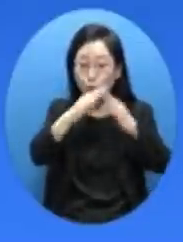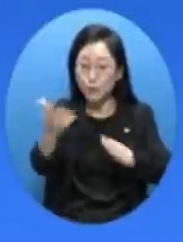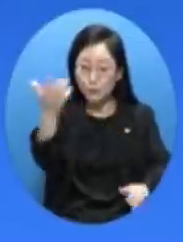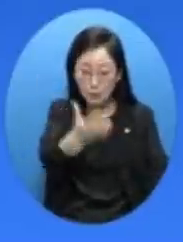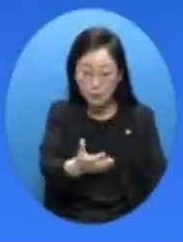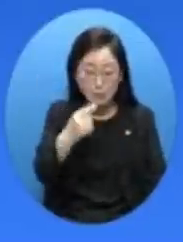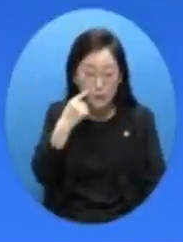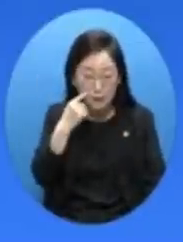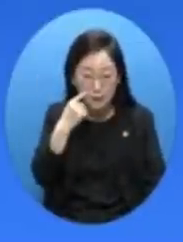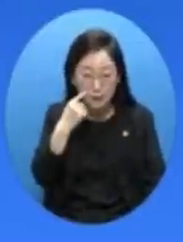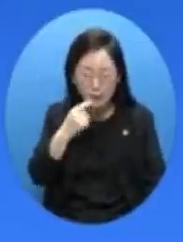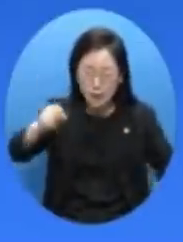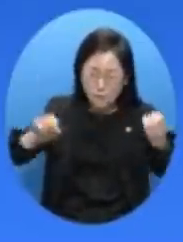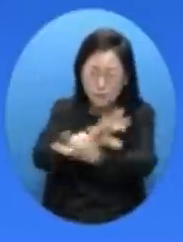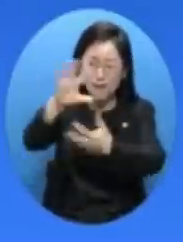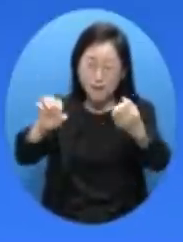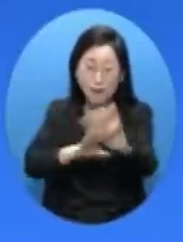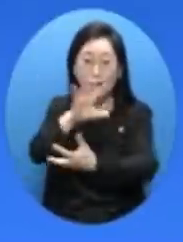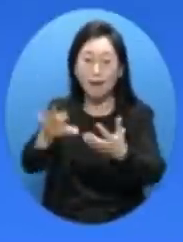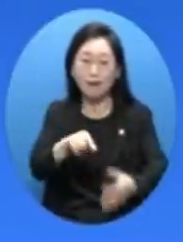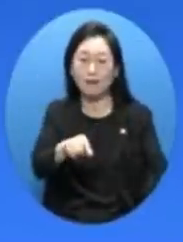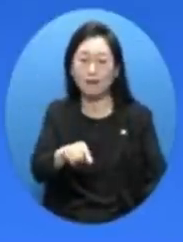뭐 난리가 아닙니다.